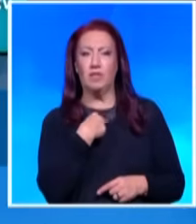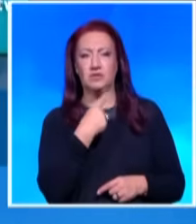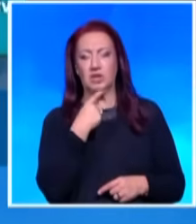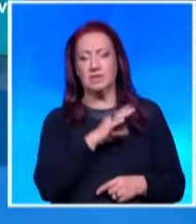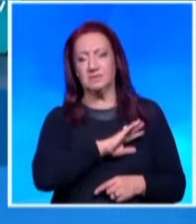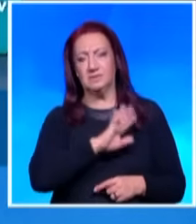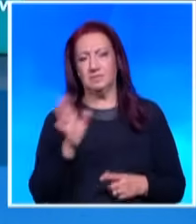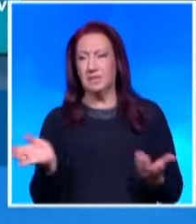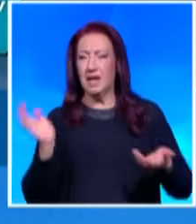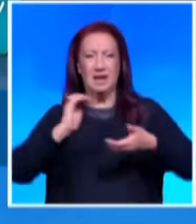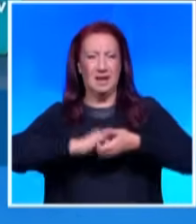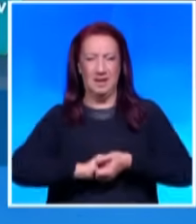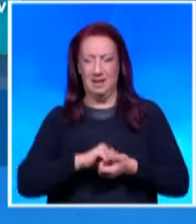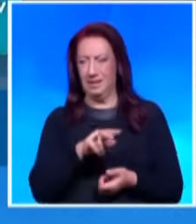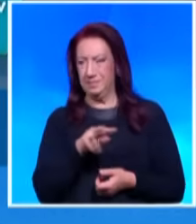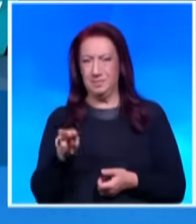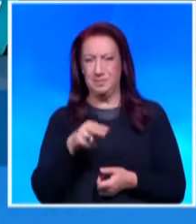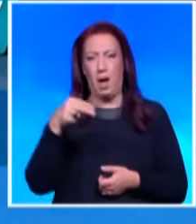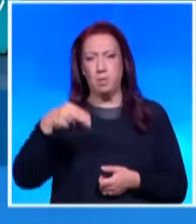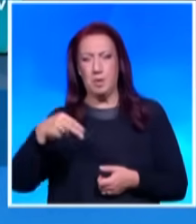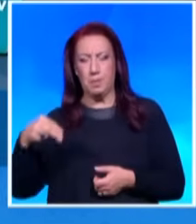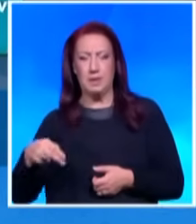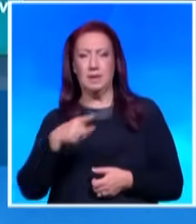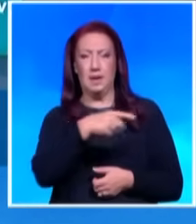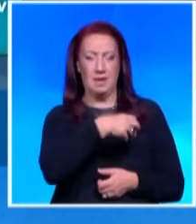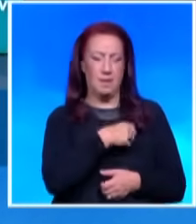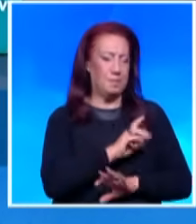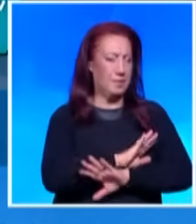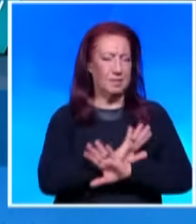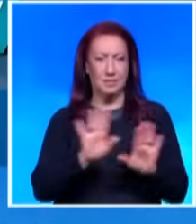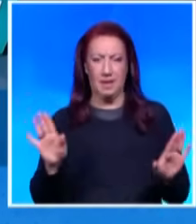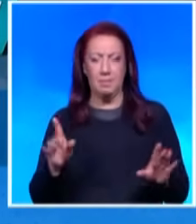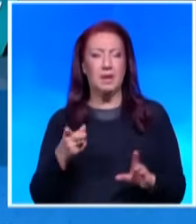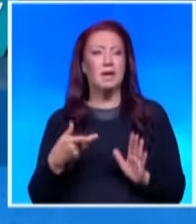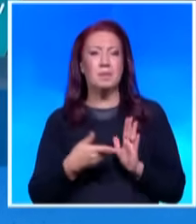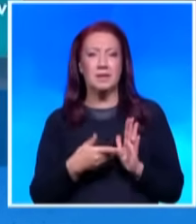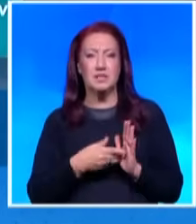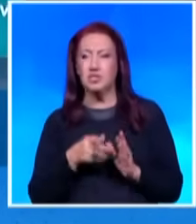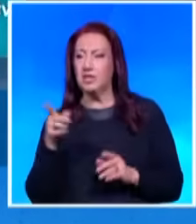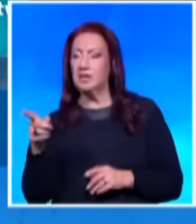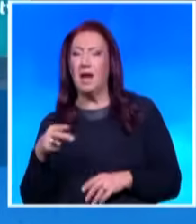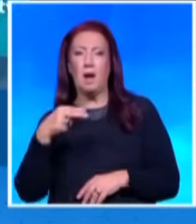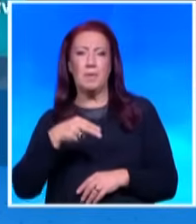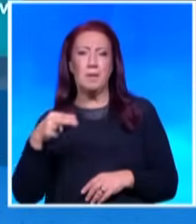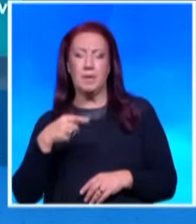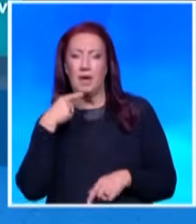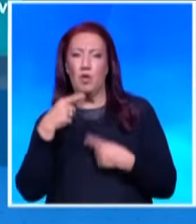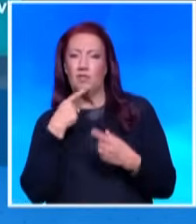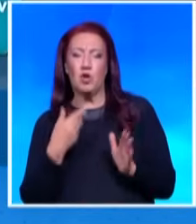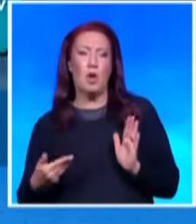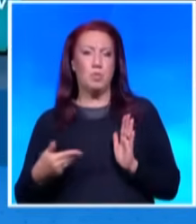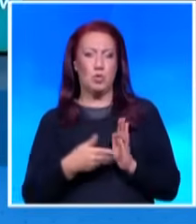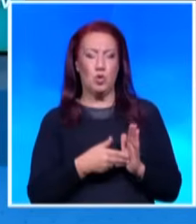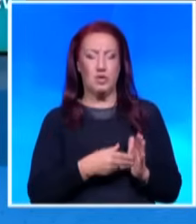не съществува, а причините отново цитирам, защото партньорите му мърсуват с други партии и говорят срещу партия